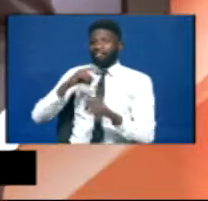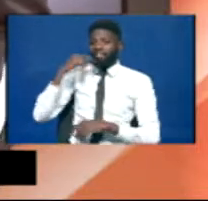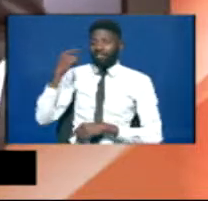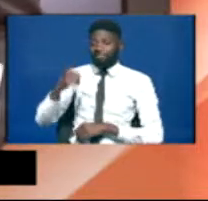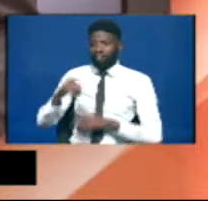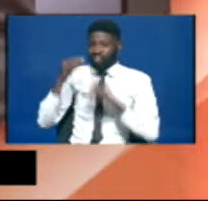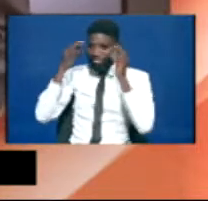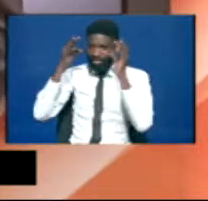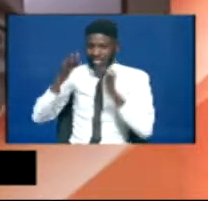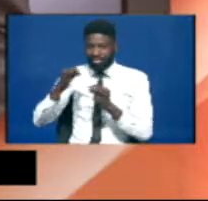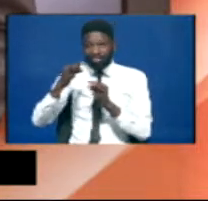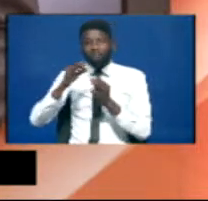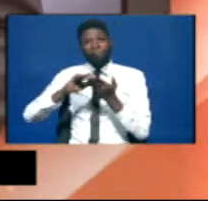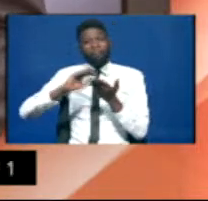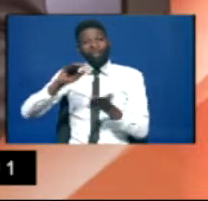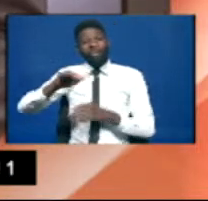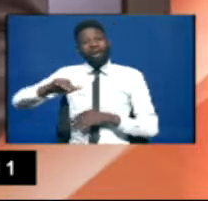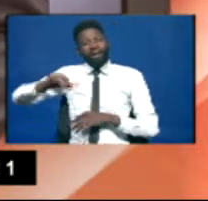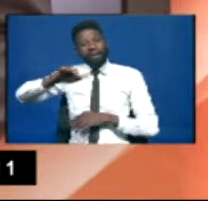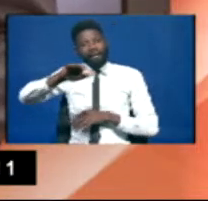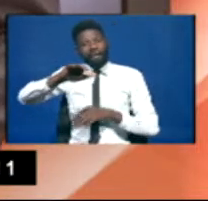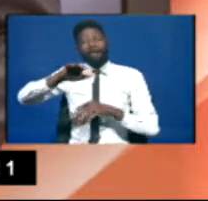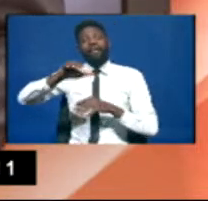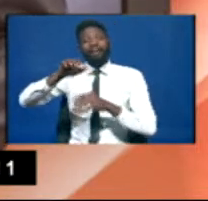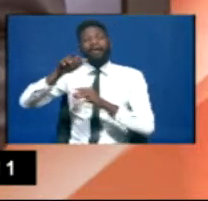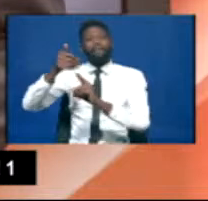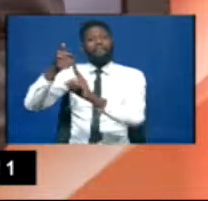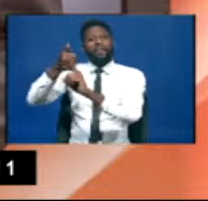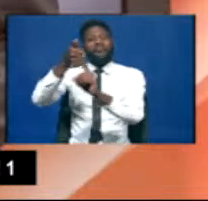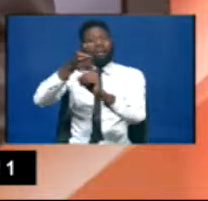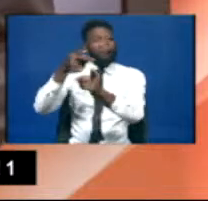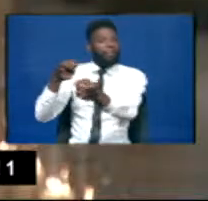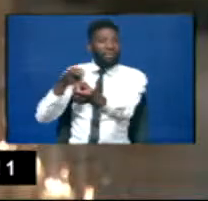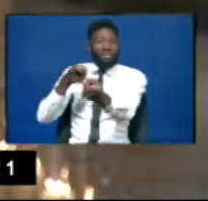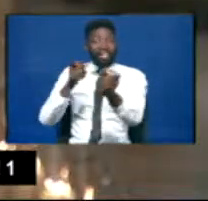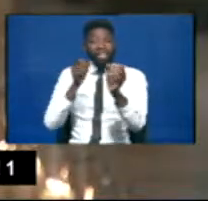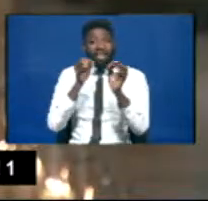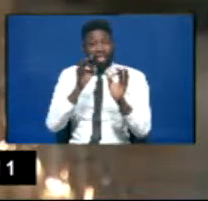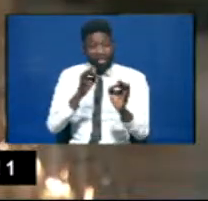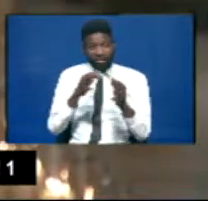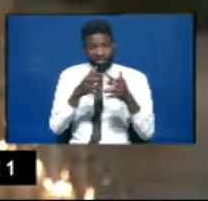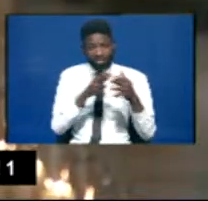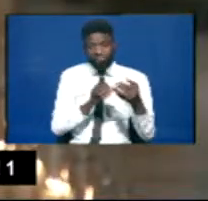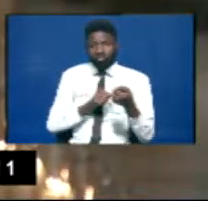Ukraine iwapo Marekani itawasilisha makombora ya masafa marefu nchini Ukraine.